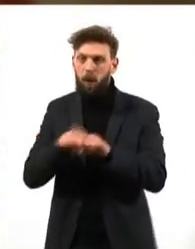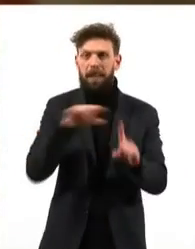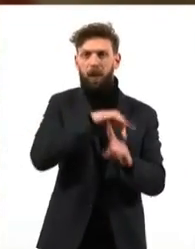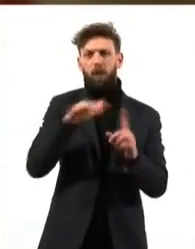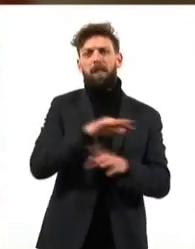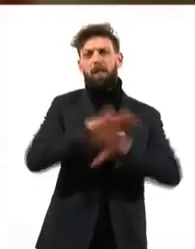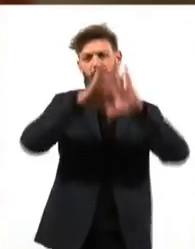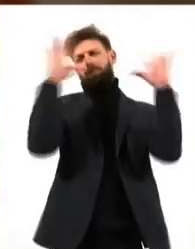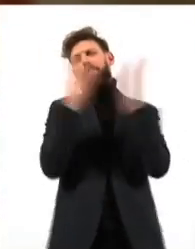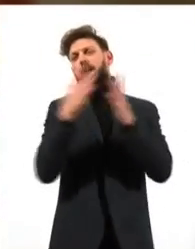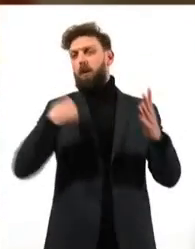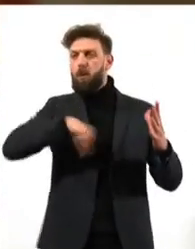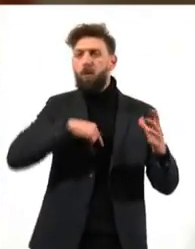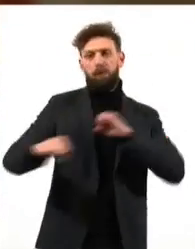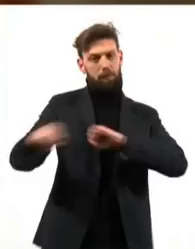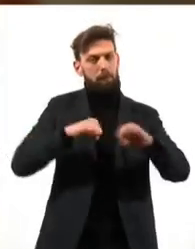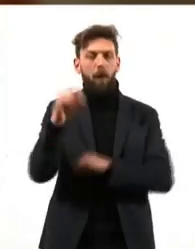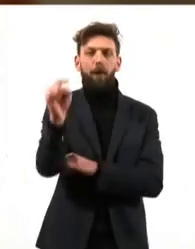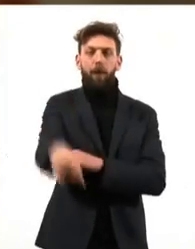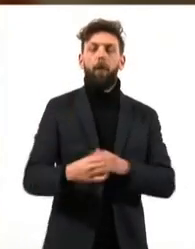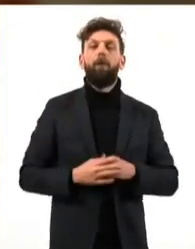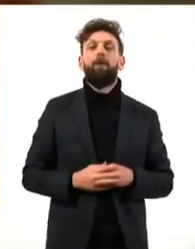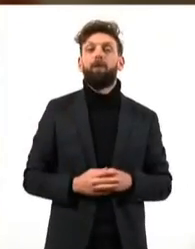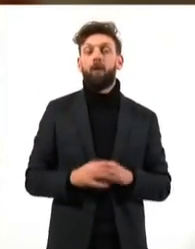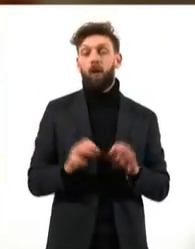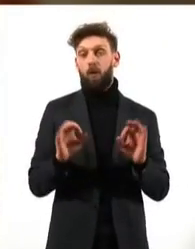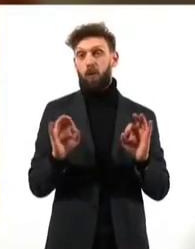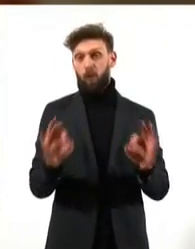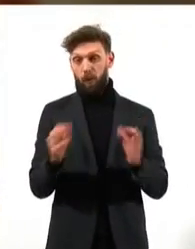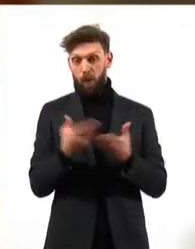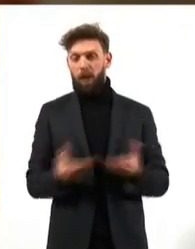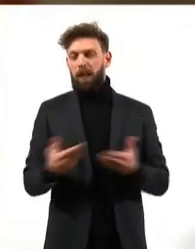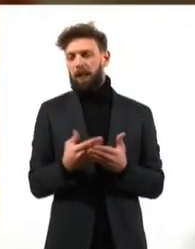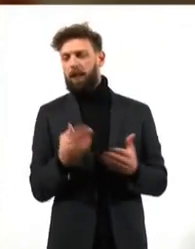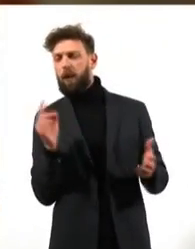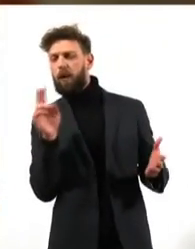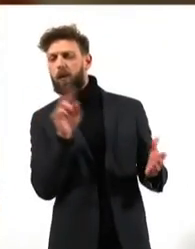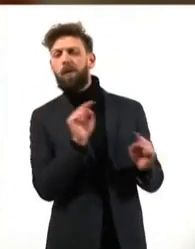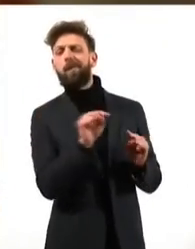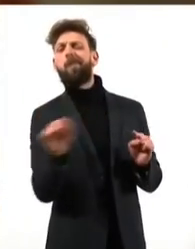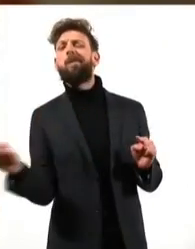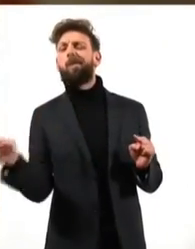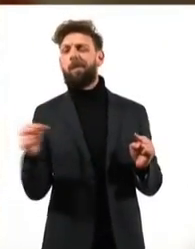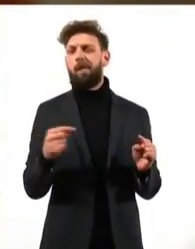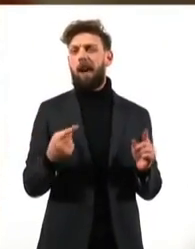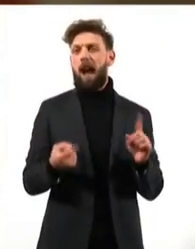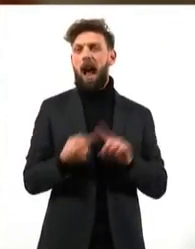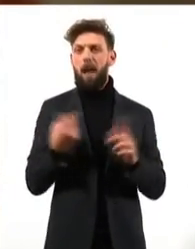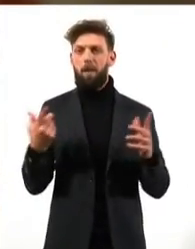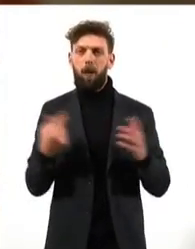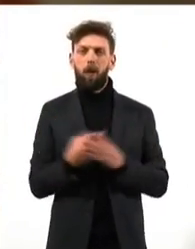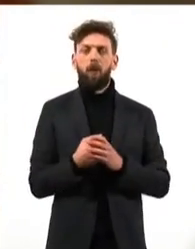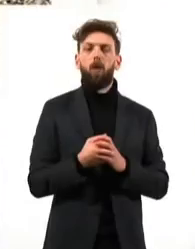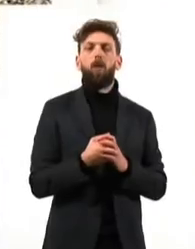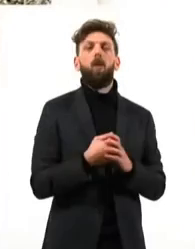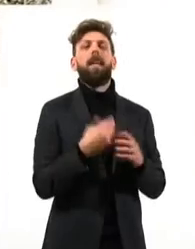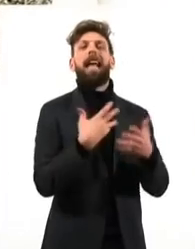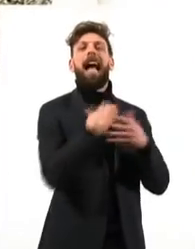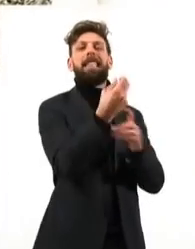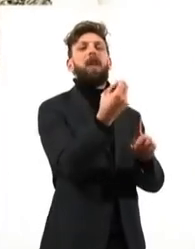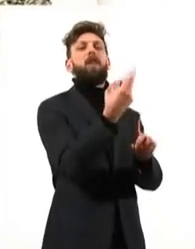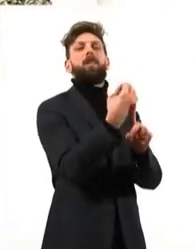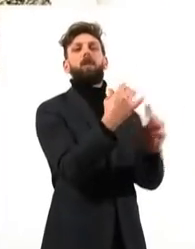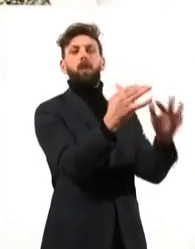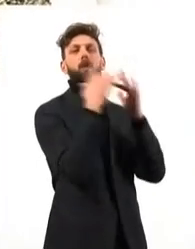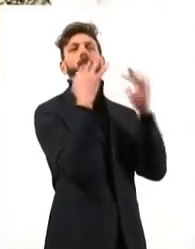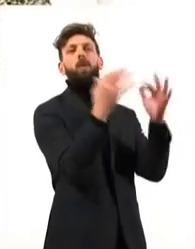Alors face à ces situations, je crois qu'il faut bien faire, et je reprends ce que vous disiez, Madame la Première Ministre, la différence entre les stimulus extérieurs et